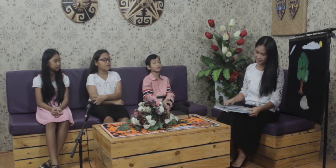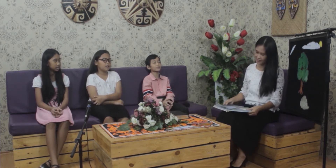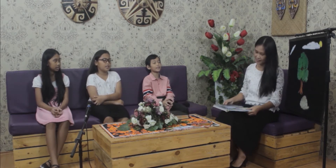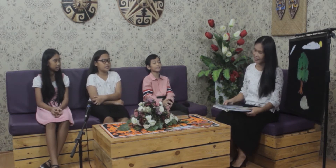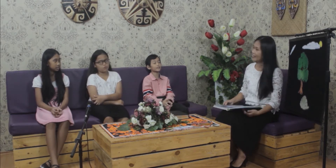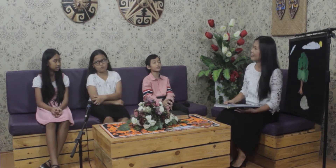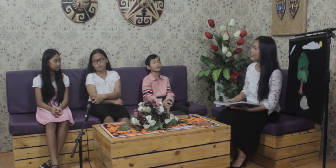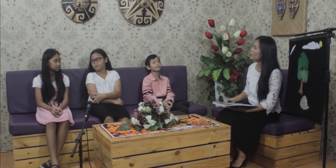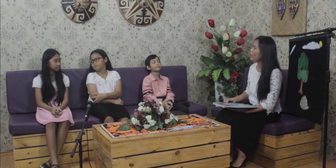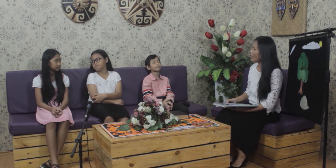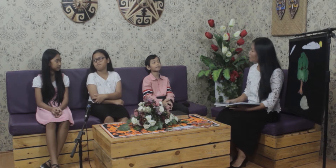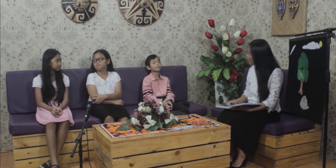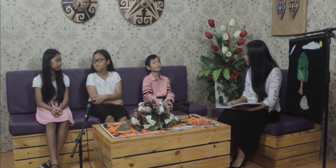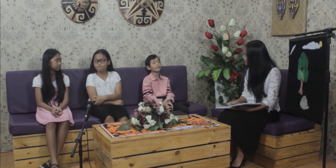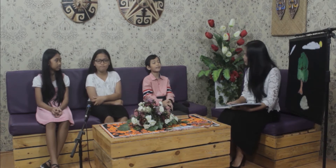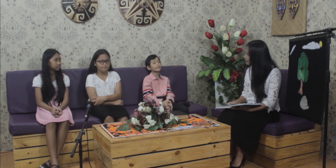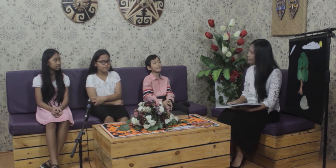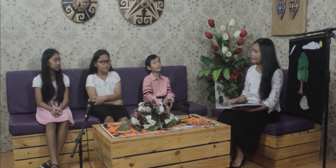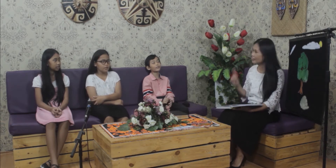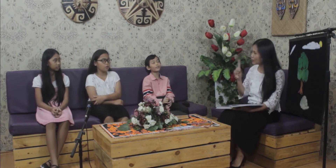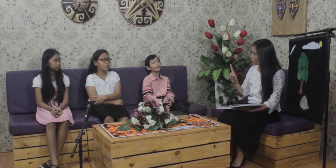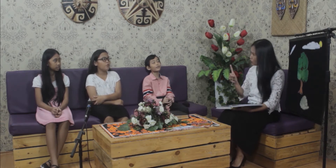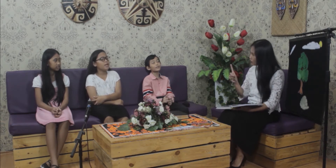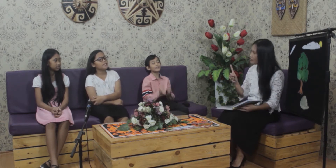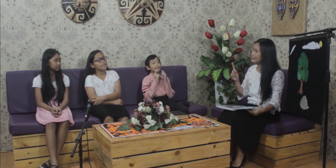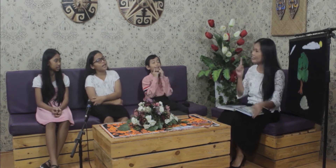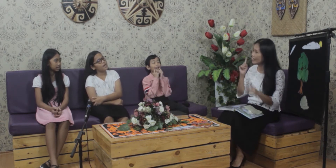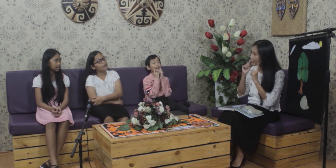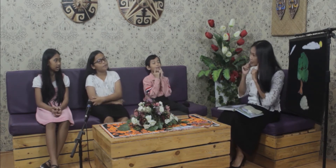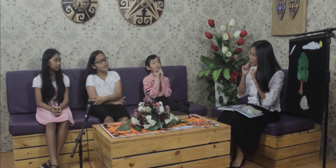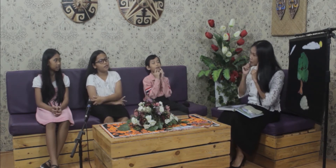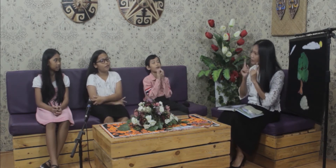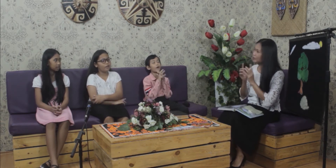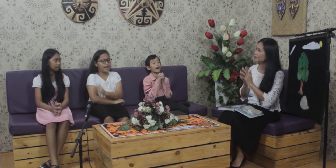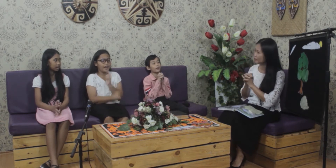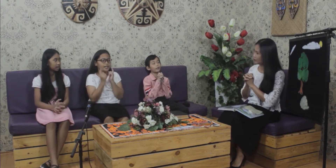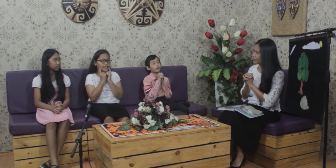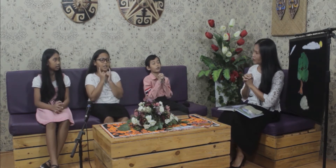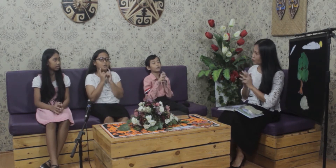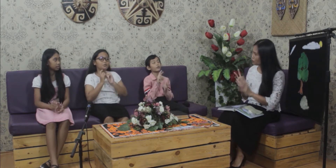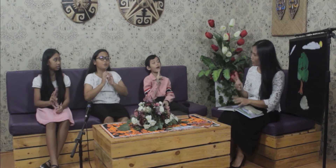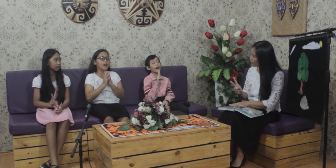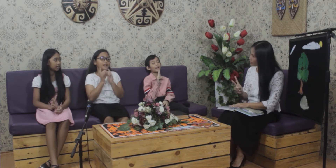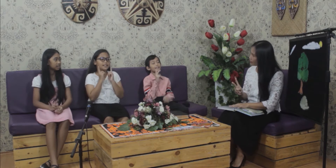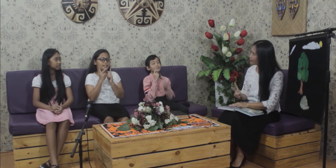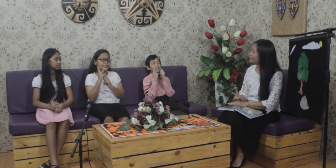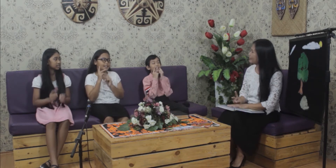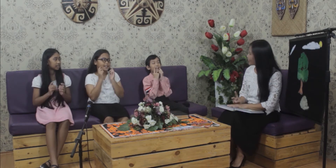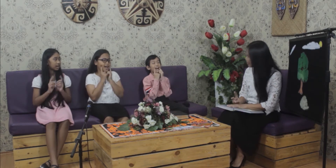seperti Yesus Kristus. Dalam hal apa? Satu, senang berdoa.